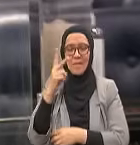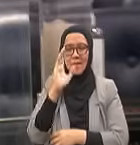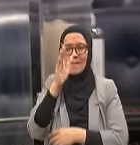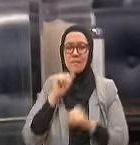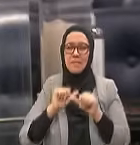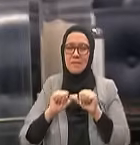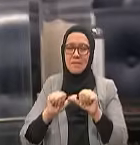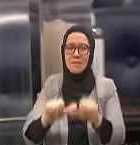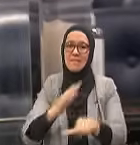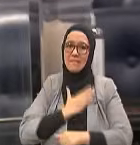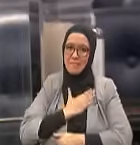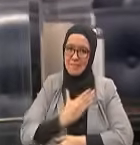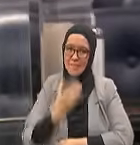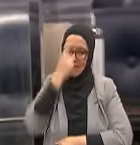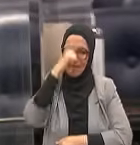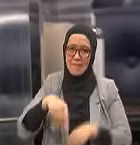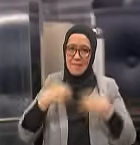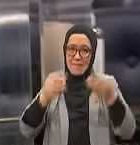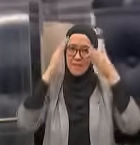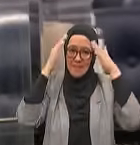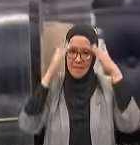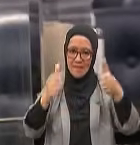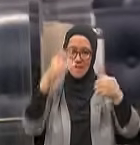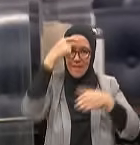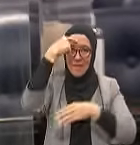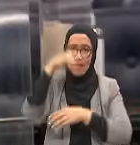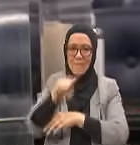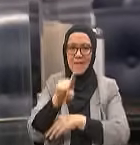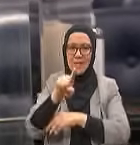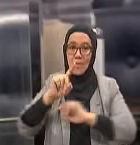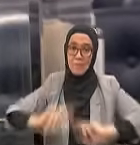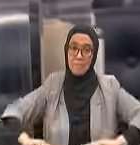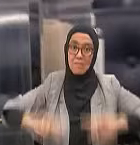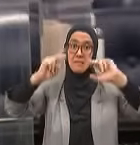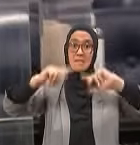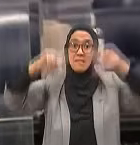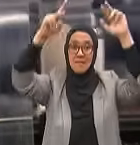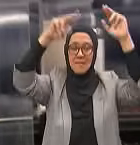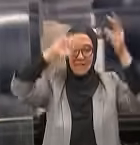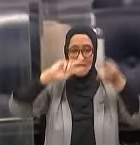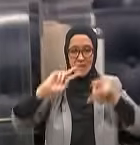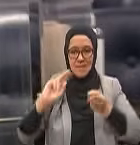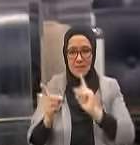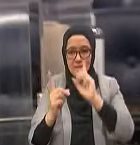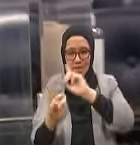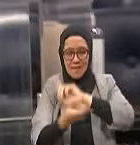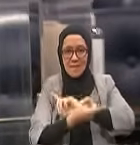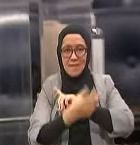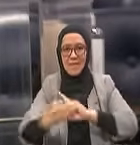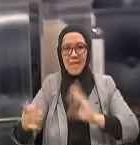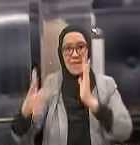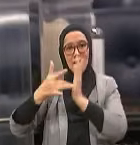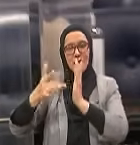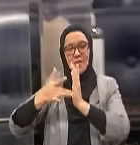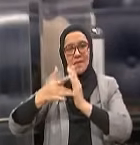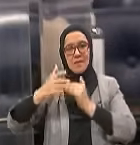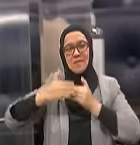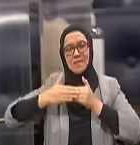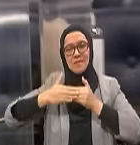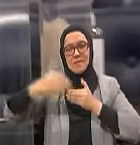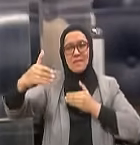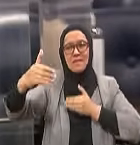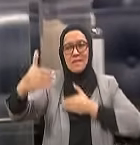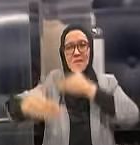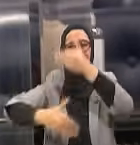dengan memberi tumpuan untuk melonjakkan penyetelan dan teknologi temajuk bagi